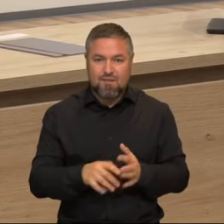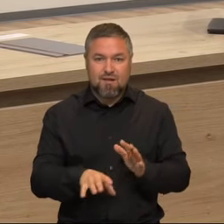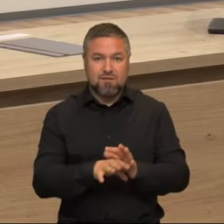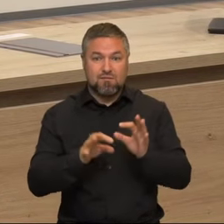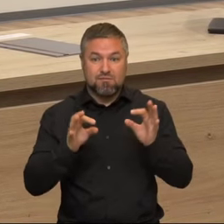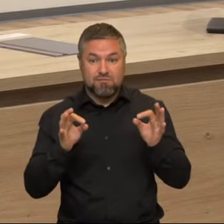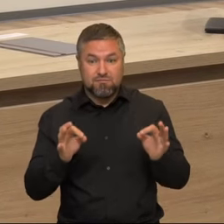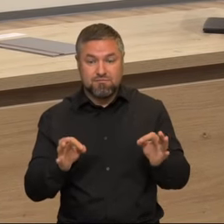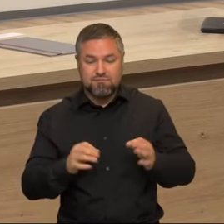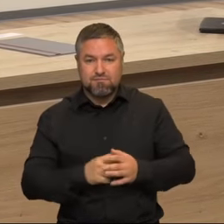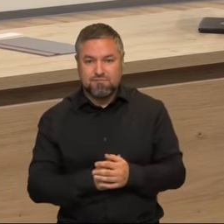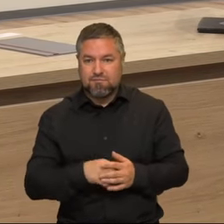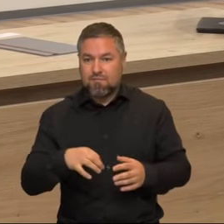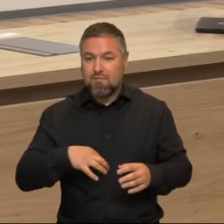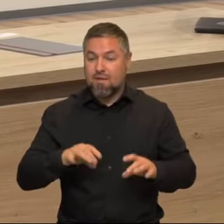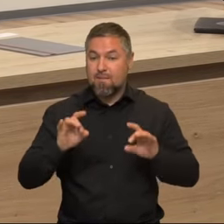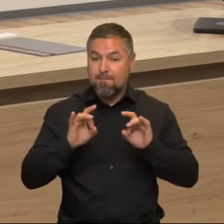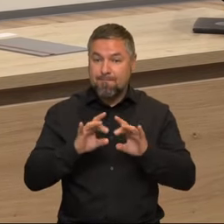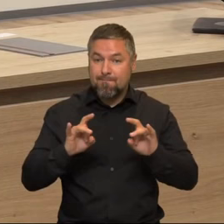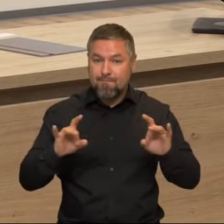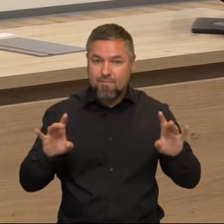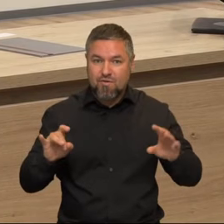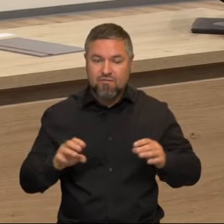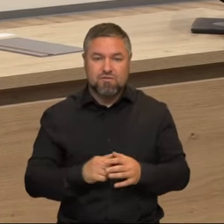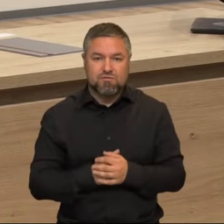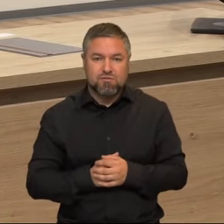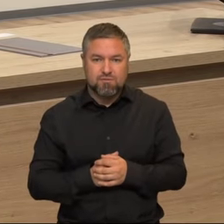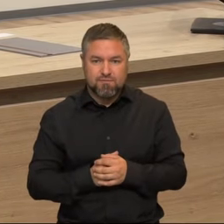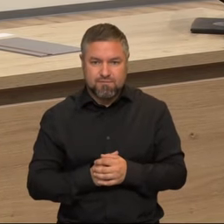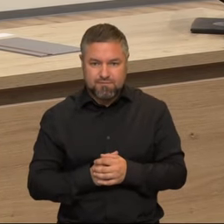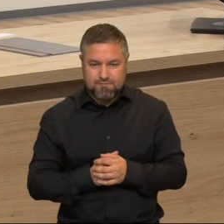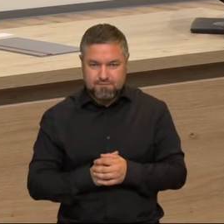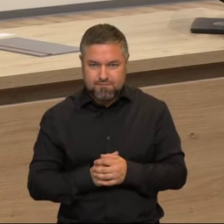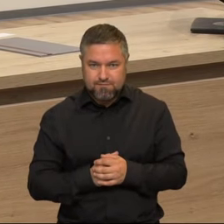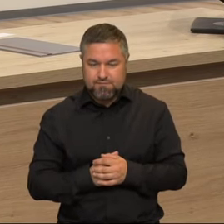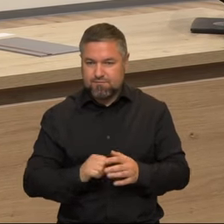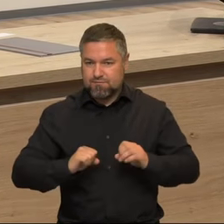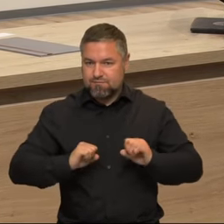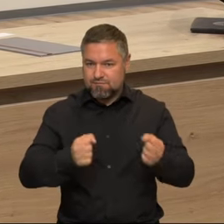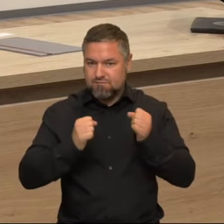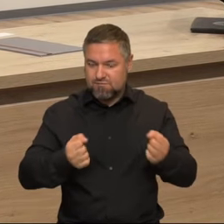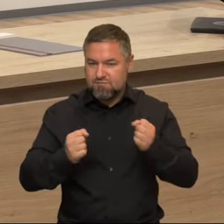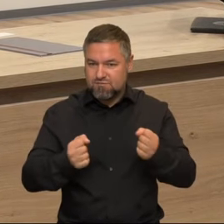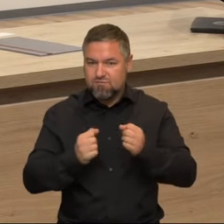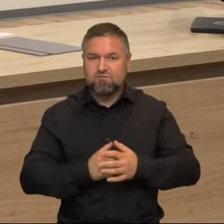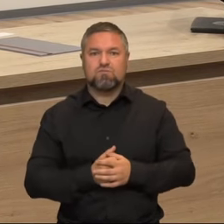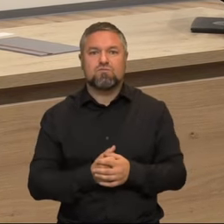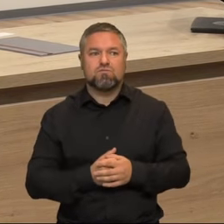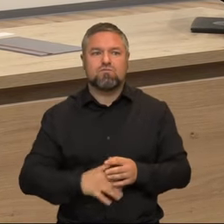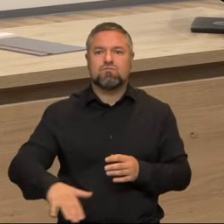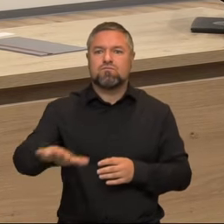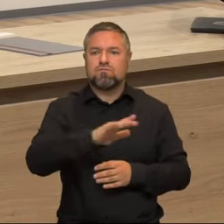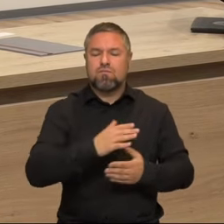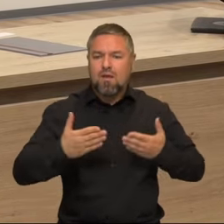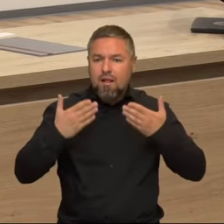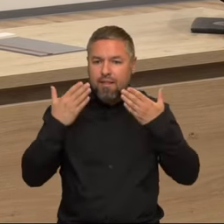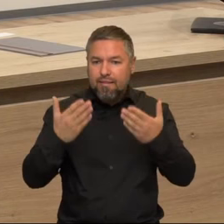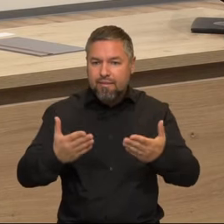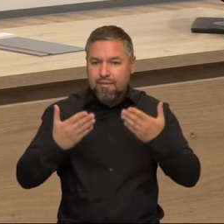Artykuł w Nature Science, pani profesor, te działania na polu zarówno